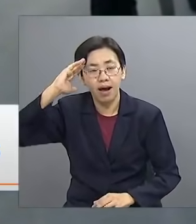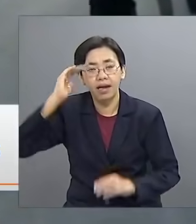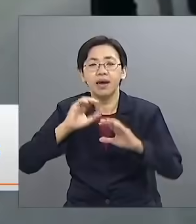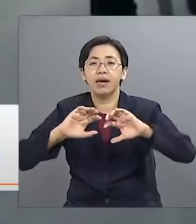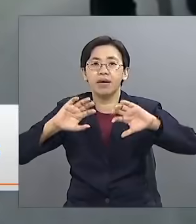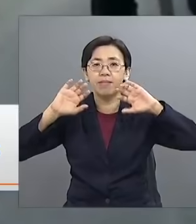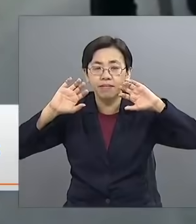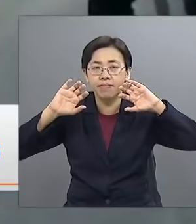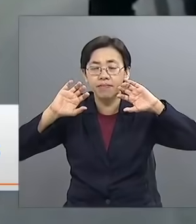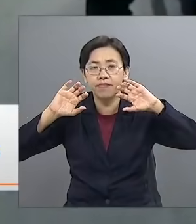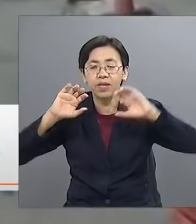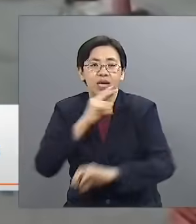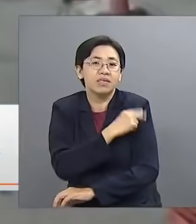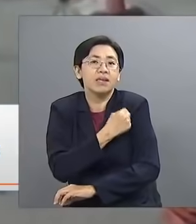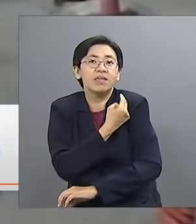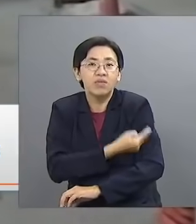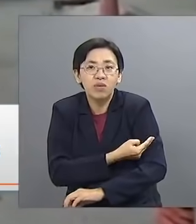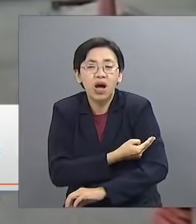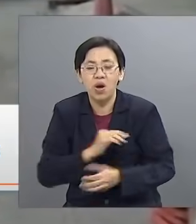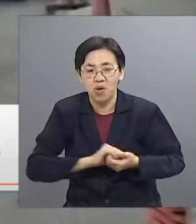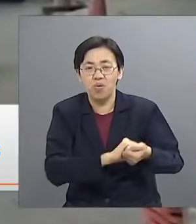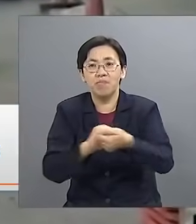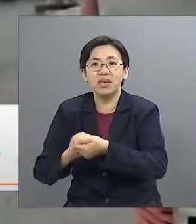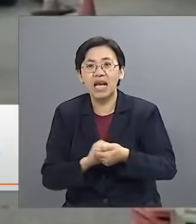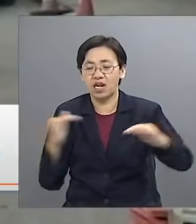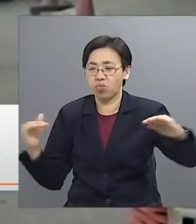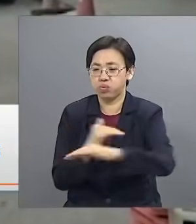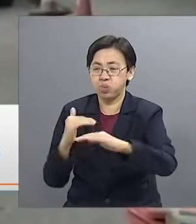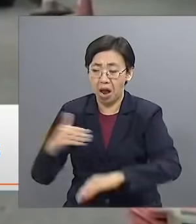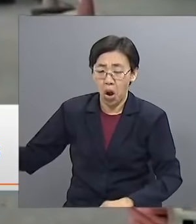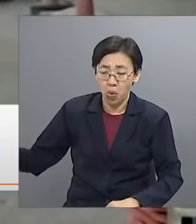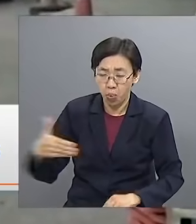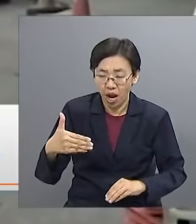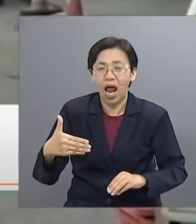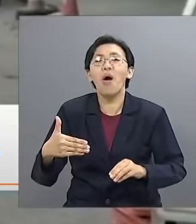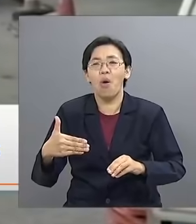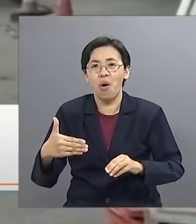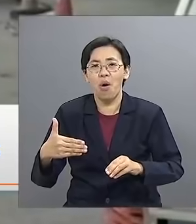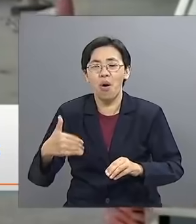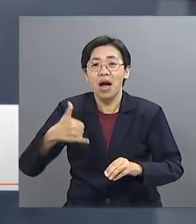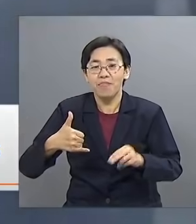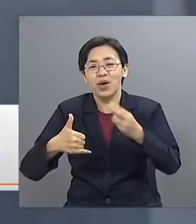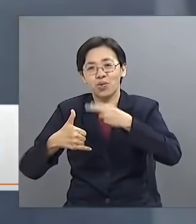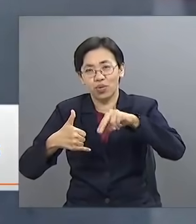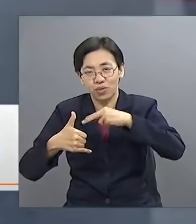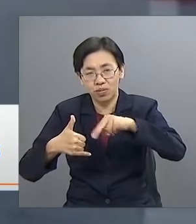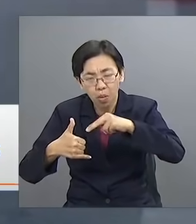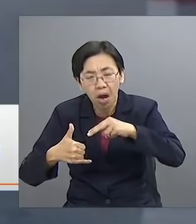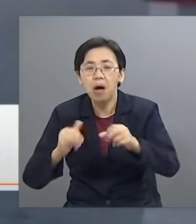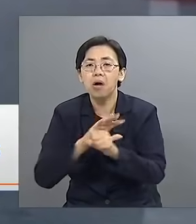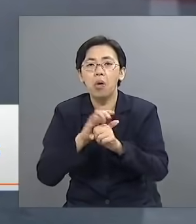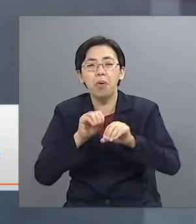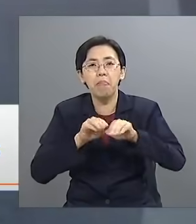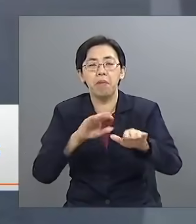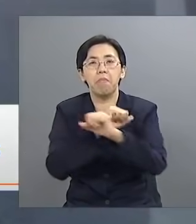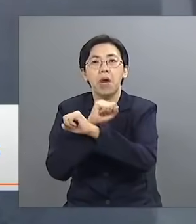จ้าหน้าที่สาธารณสุขร่วมกันตั้งจุดตรวจคัดกรองโควิด-19 นะคะเป็นการสกัดกั้นการแพร่เชื้อแล้วก็คอยตรวจสอบ